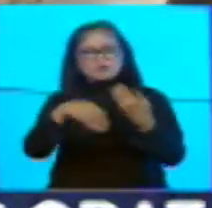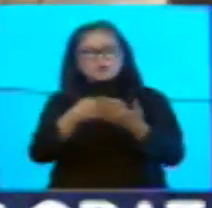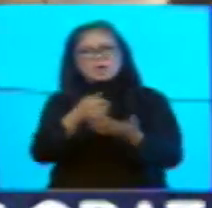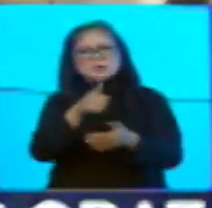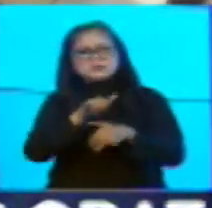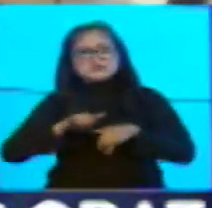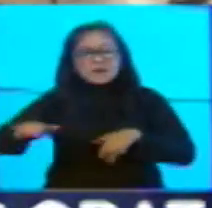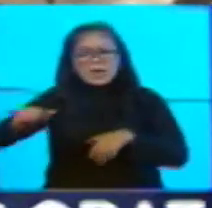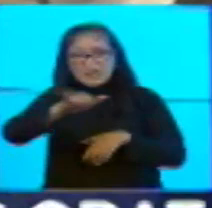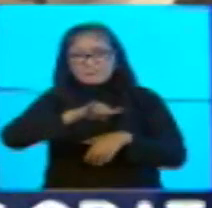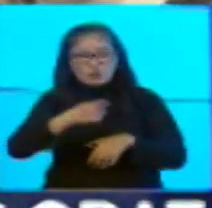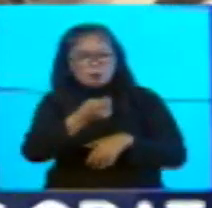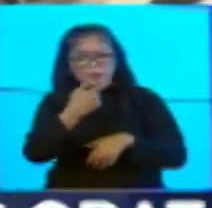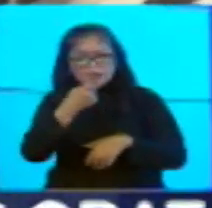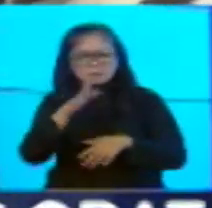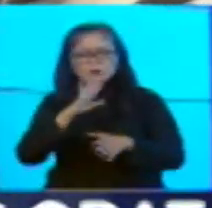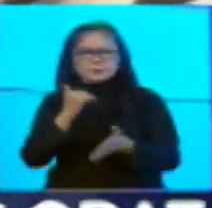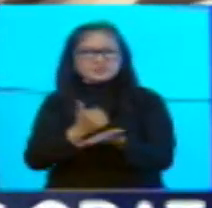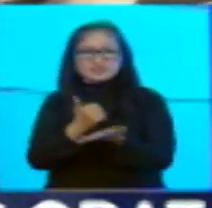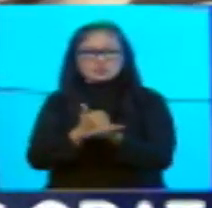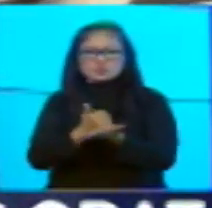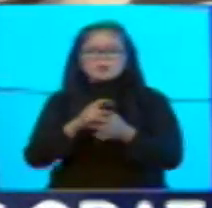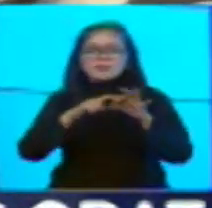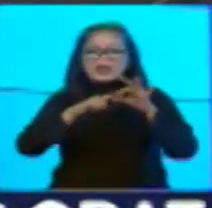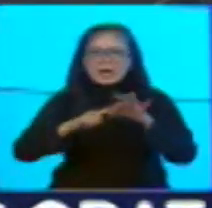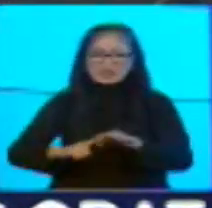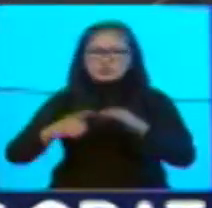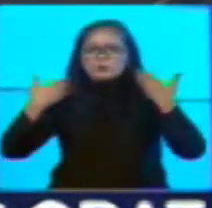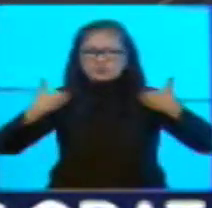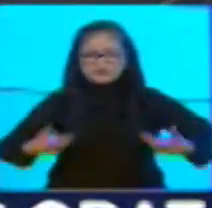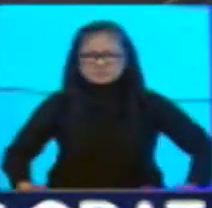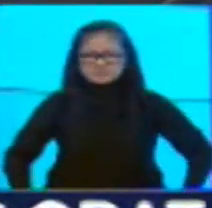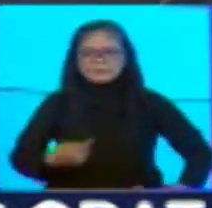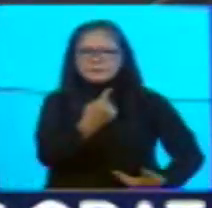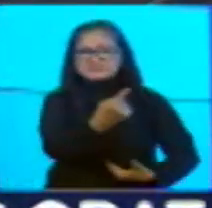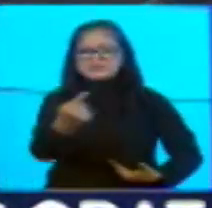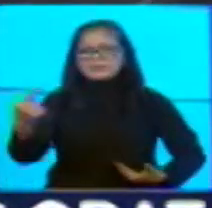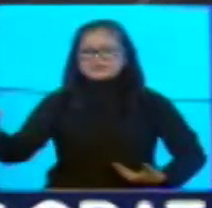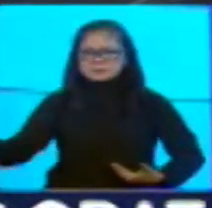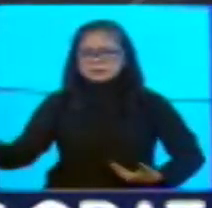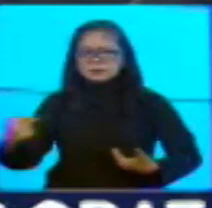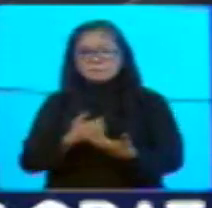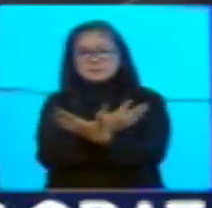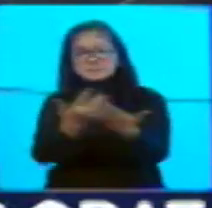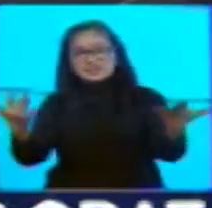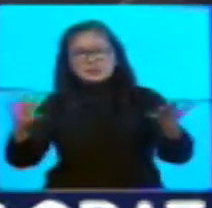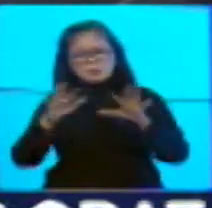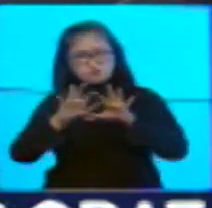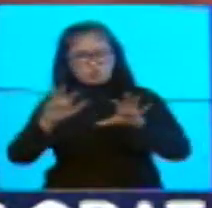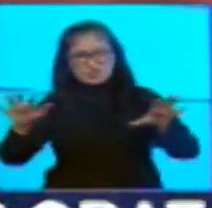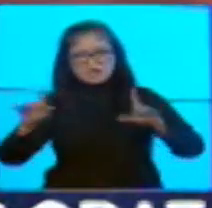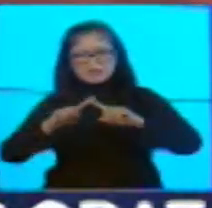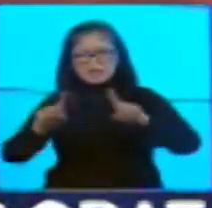pada kondisi klinis pasien. Masyarakat diimbau tidak memborong dan mengkonsumsi obat keras tanpa resep dokter karena